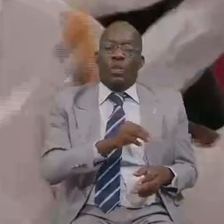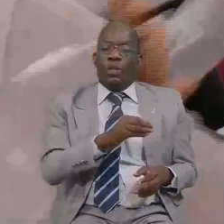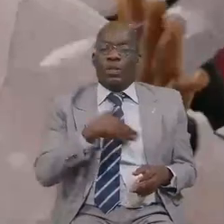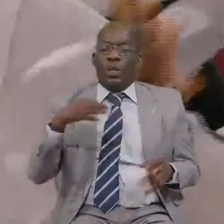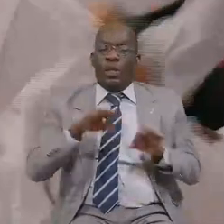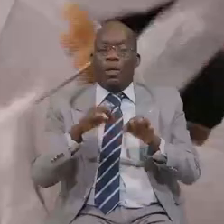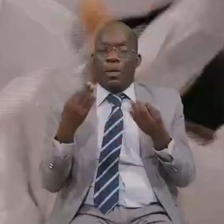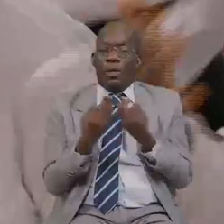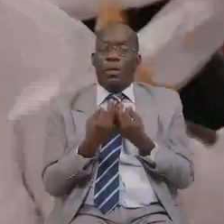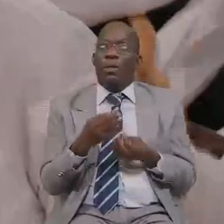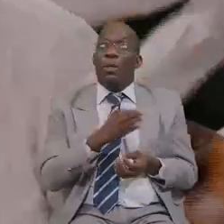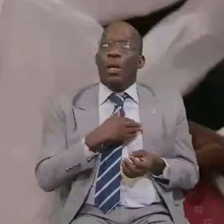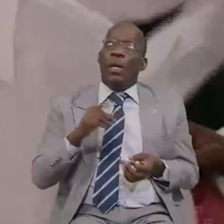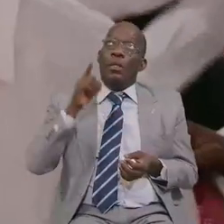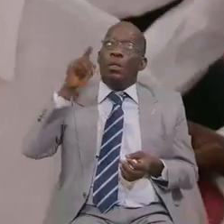Et il vient.